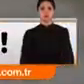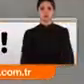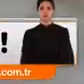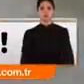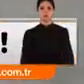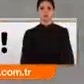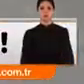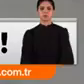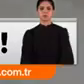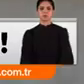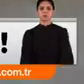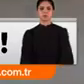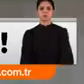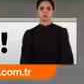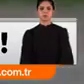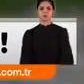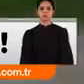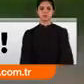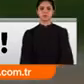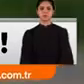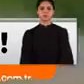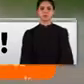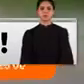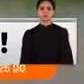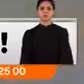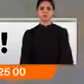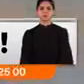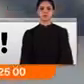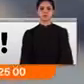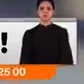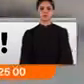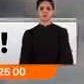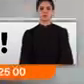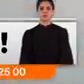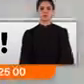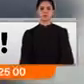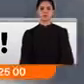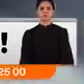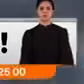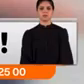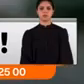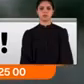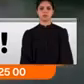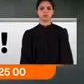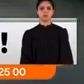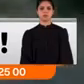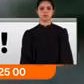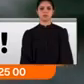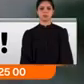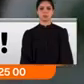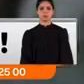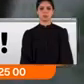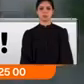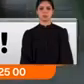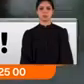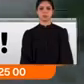Sen ne yaptın söyle bana. Ne yaptın? Ya abla, niye kışkırttın? Kocamı niye kışkırttın? Kendi kocam bana şerefsiz diyor. Sen kışkırtıyorsun. Uzaklaştırma kararım var